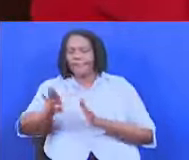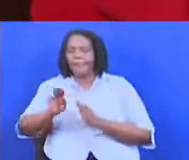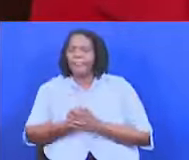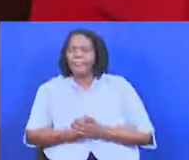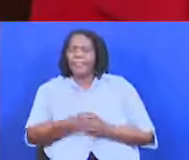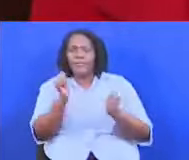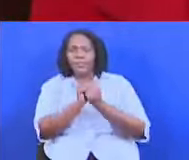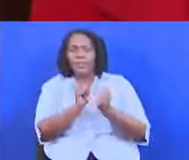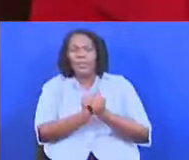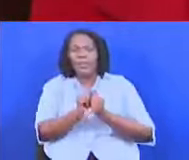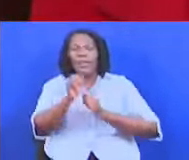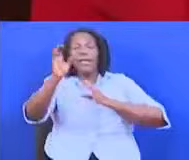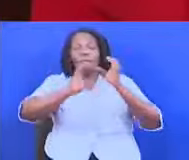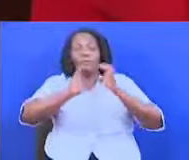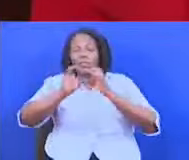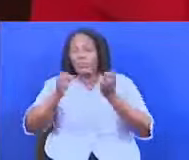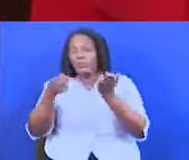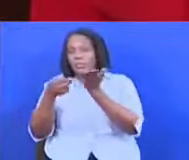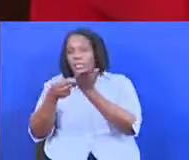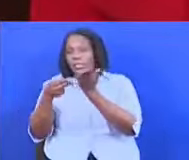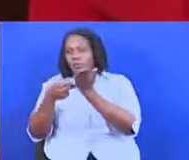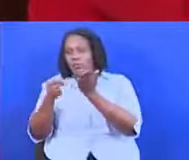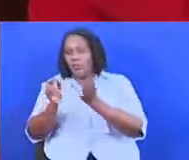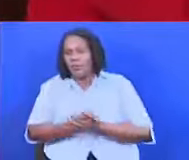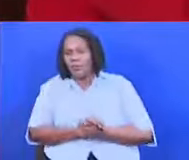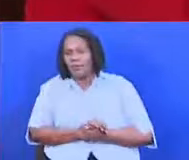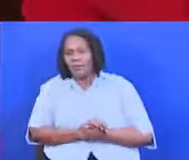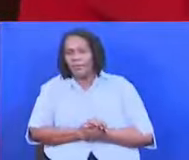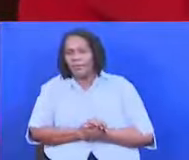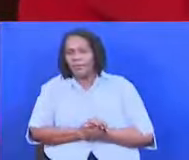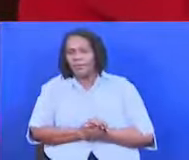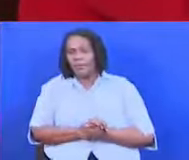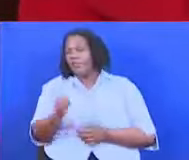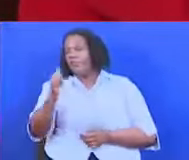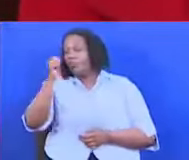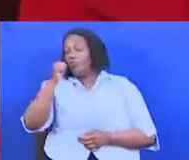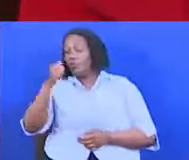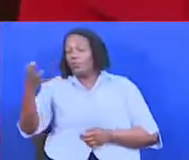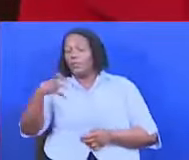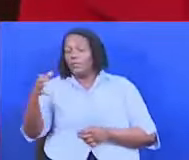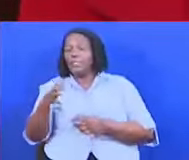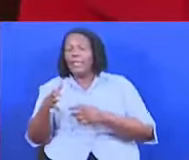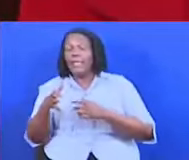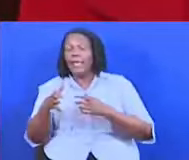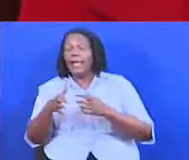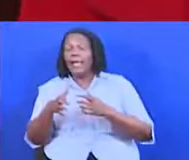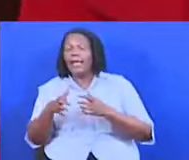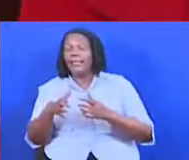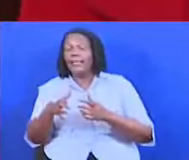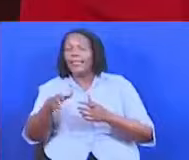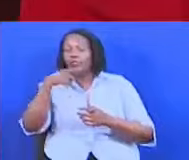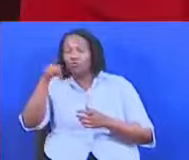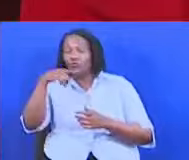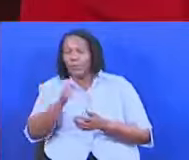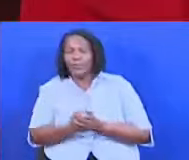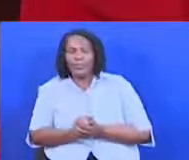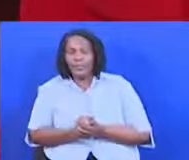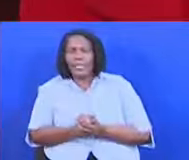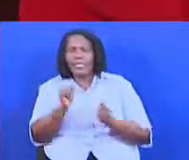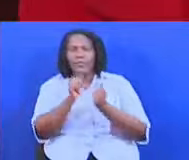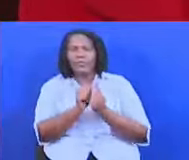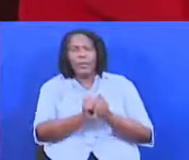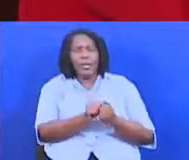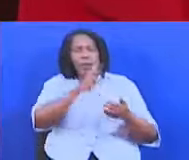mawasiliano na teknolojia. Ni hivi karibuni tu waziri alizungumzia swala zima la kufanya registration kwa watu